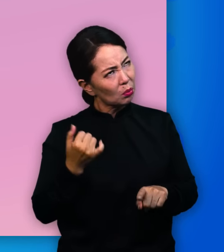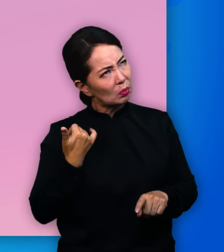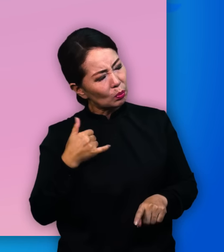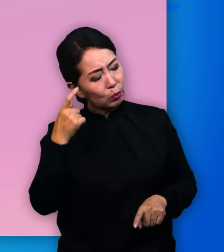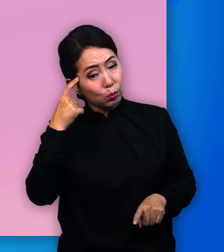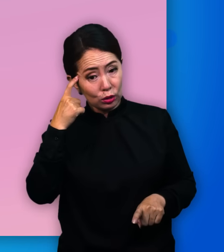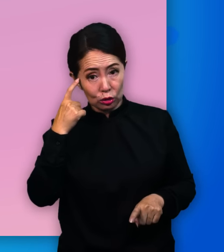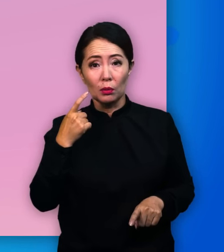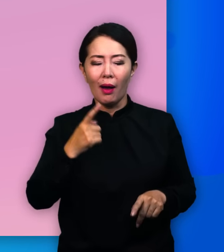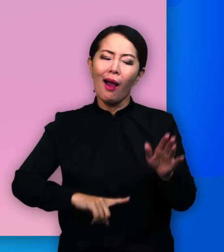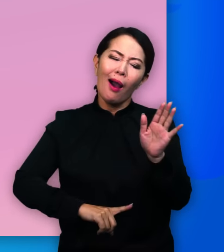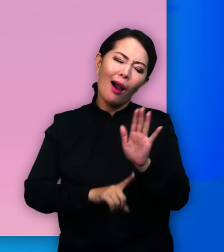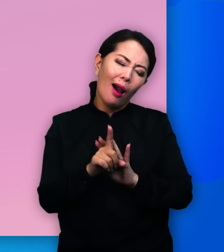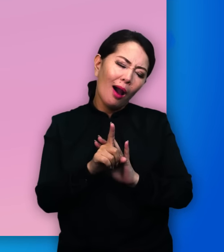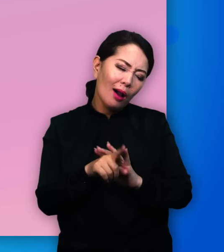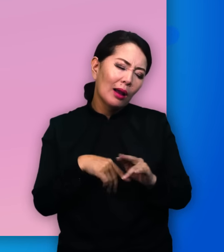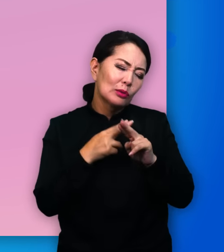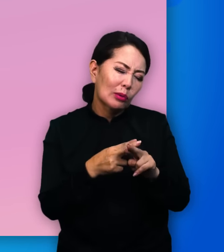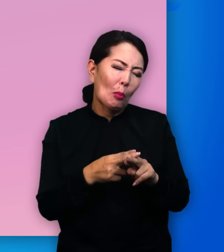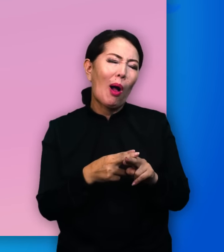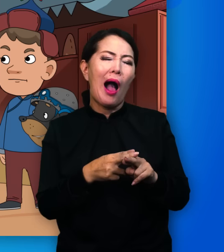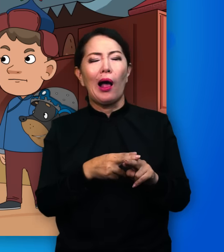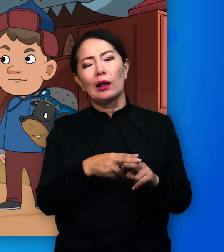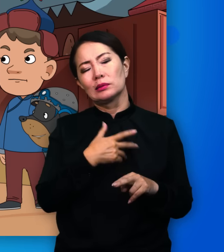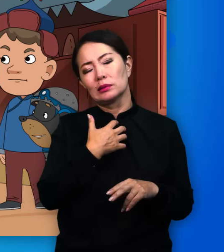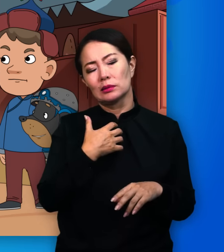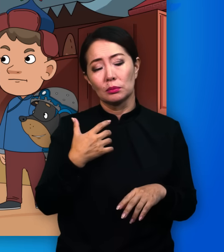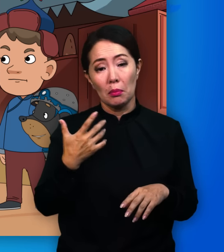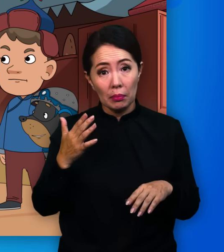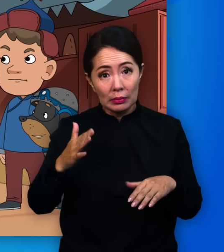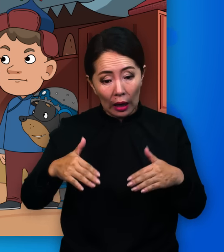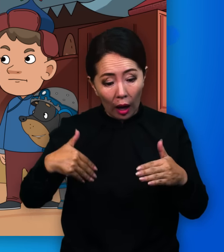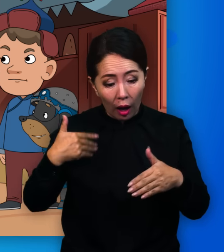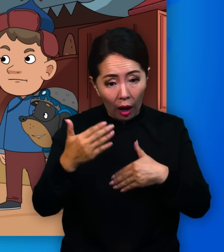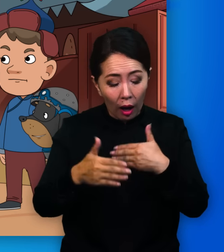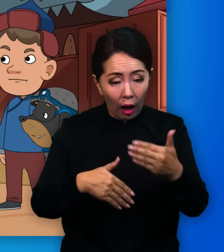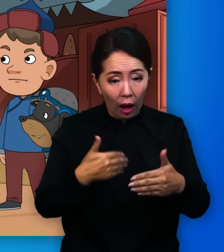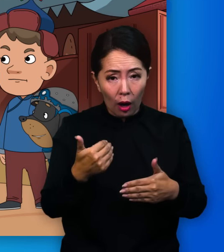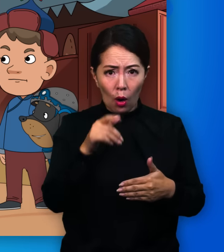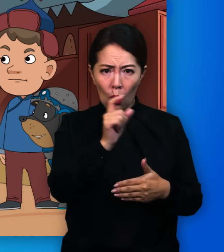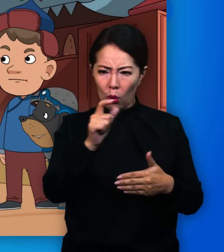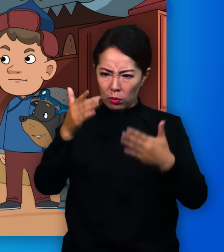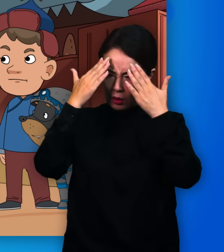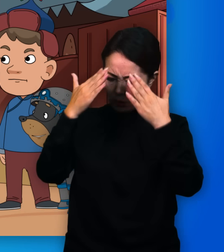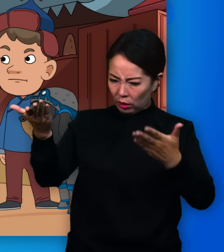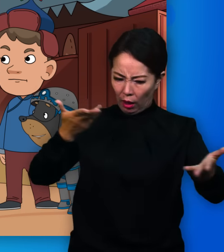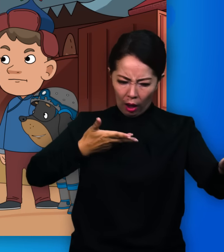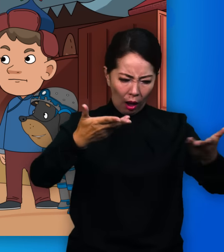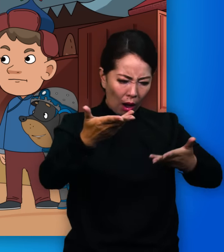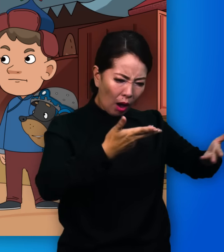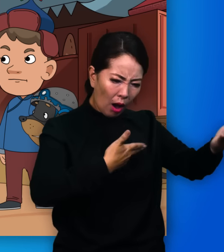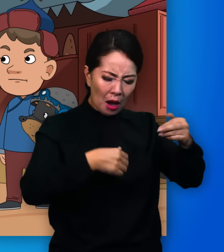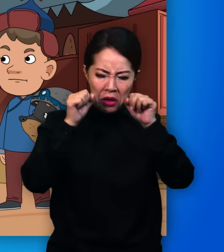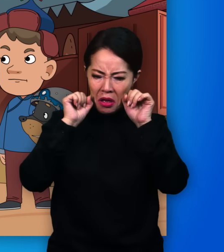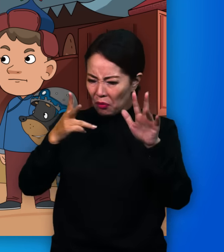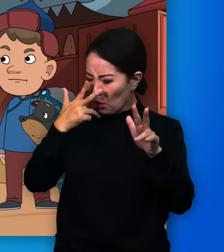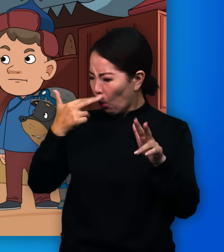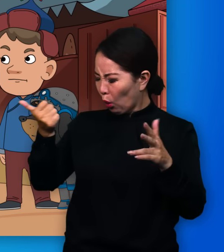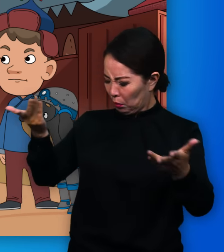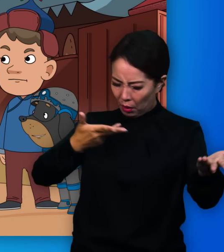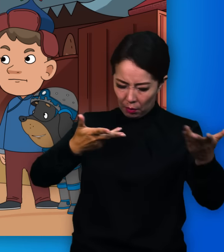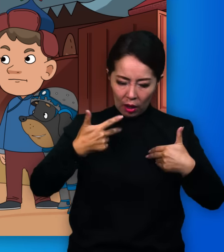хуурж исэн дуучлаараа одоо ах нь зөв хүн босоо. Тэгтээ басаар тэр Хачико цаашаа гэдэг бол үнэн биш шүү. Миний